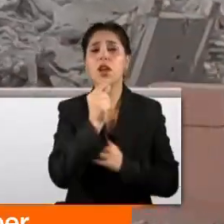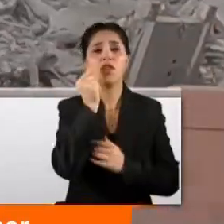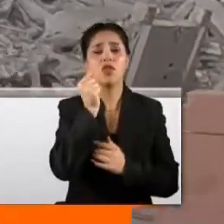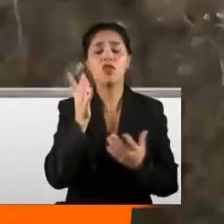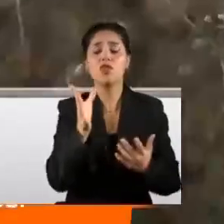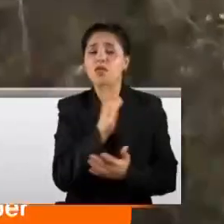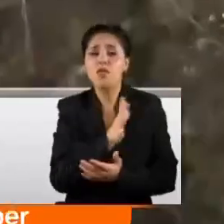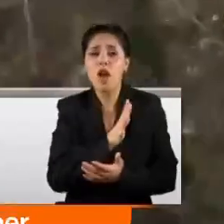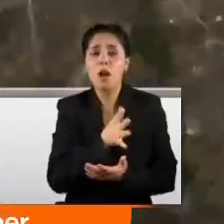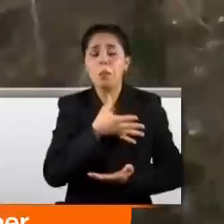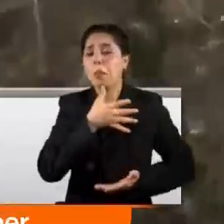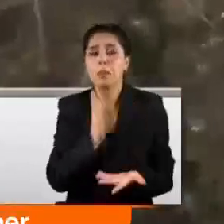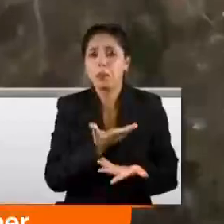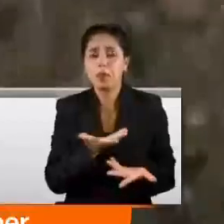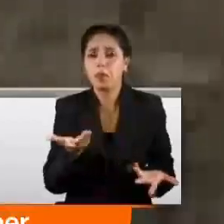bilinmiyor bile.